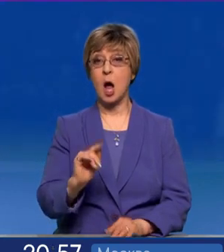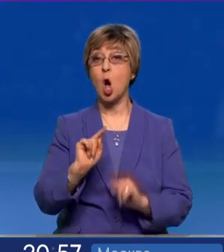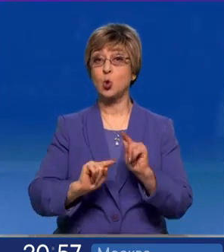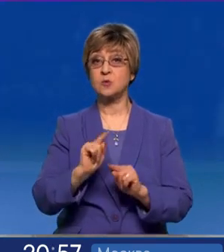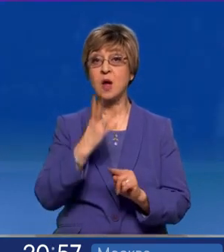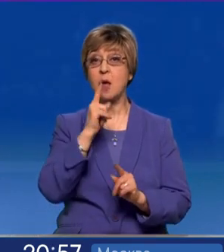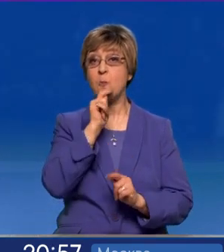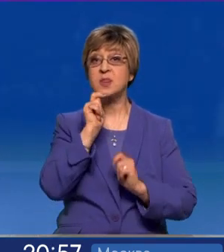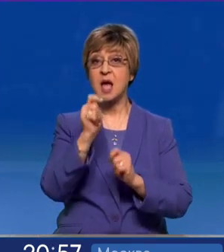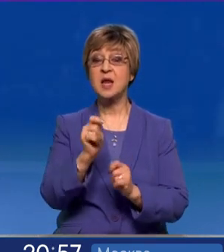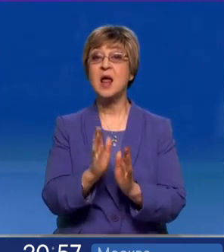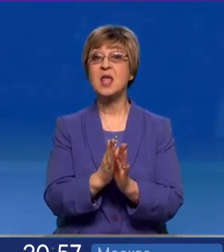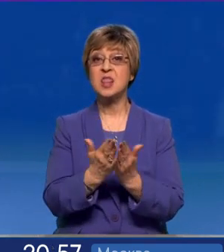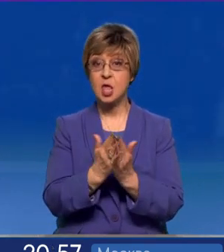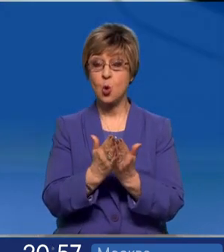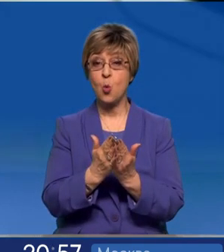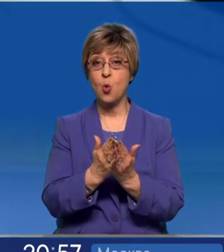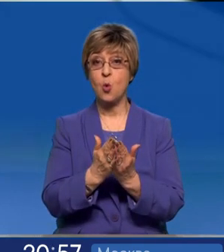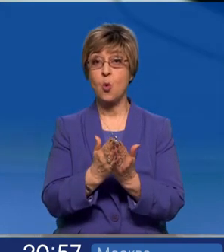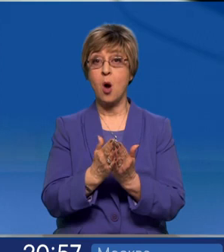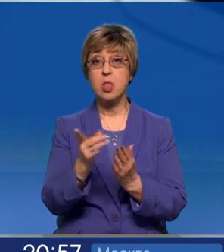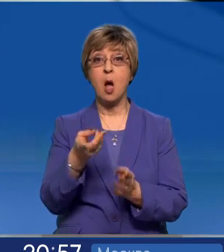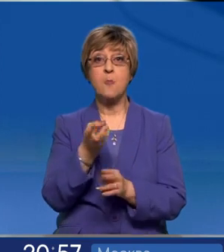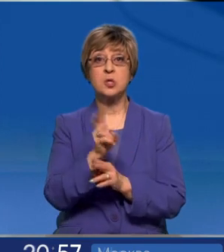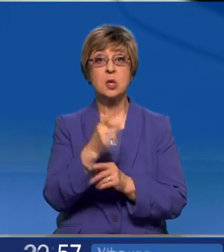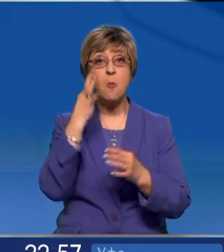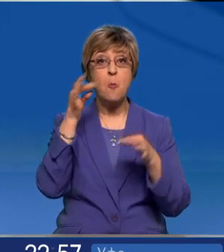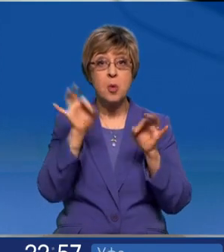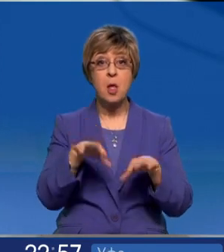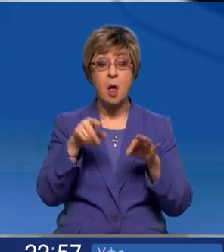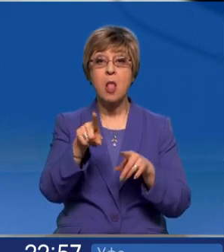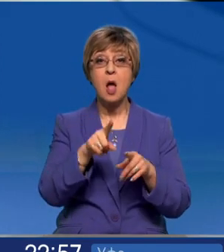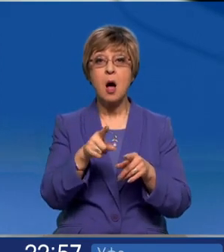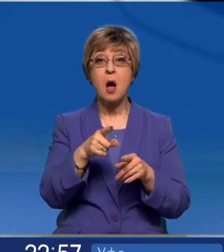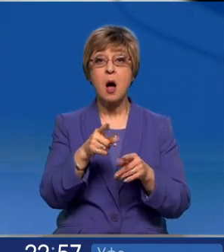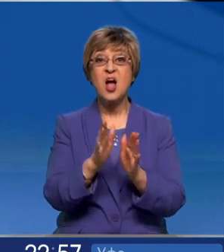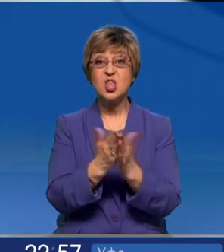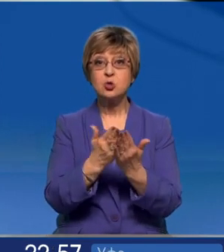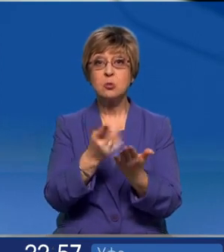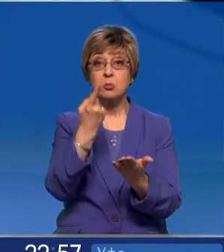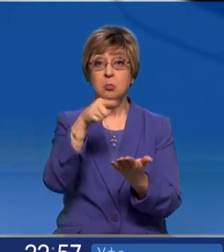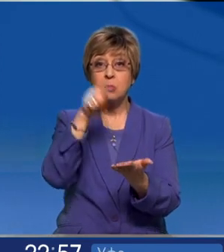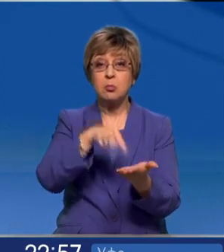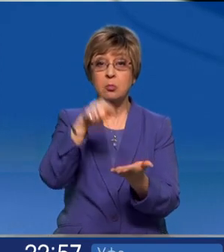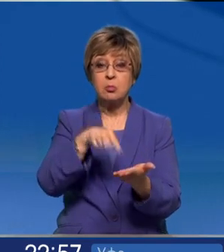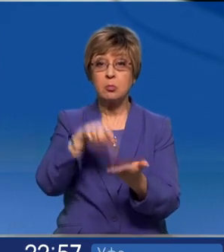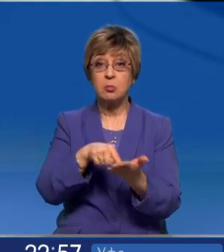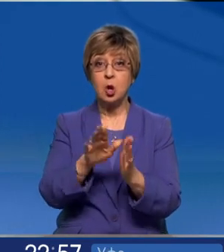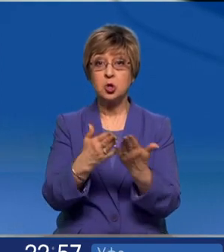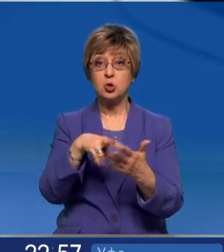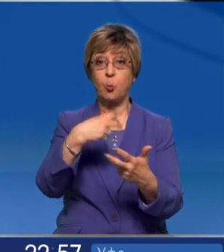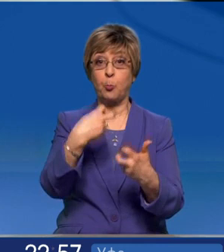просто бумажную книжку, она пришла зареванная, потому что она тыкает на картинку, и она не движется. То есть книжка